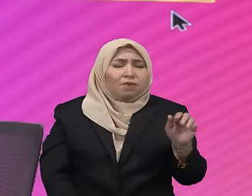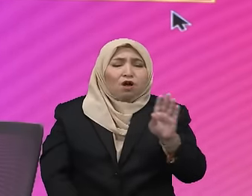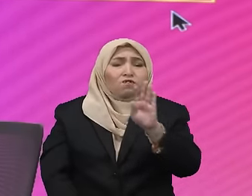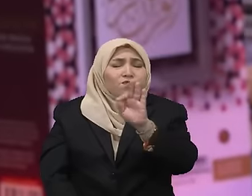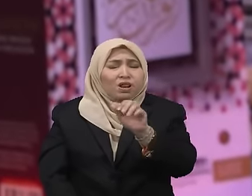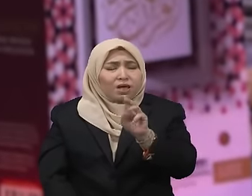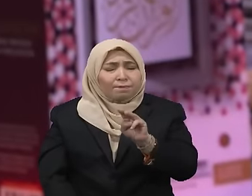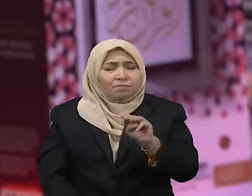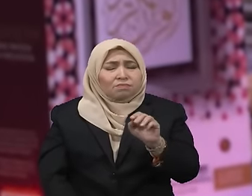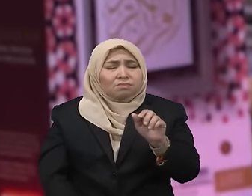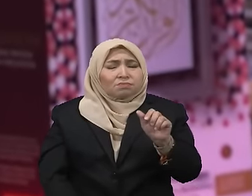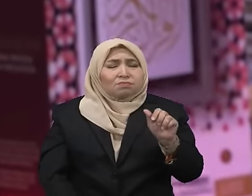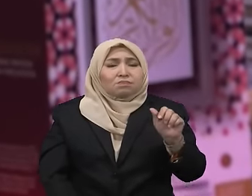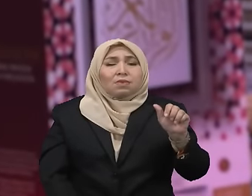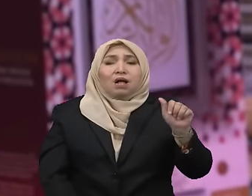Silakan.